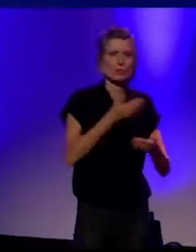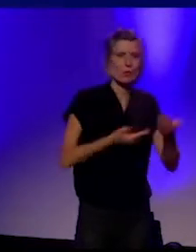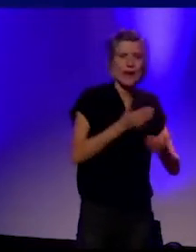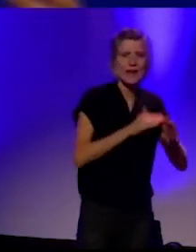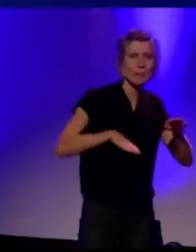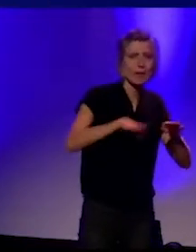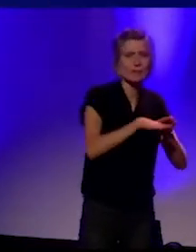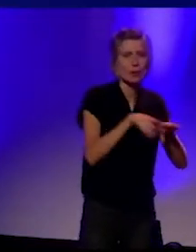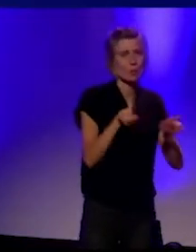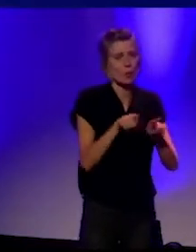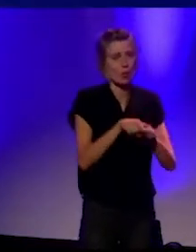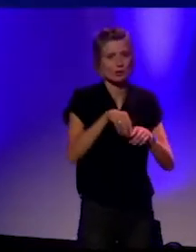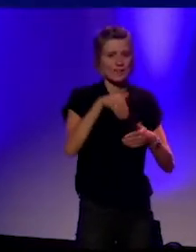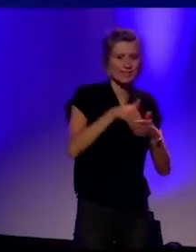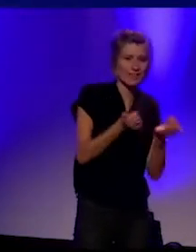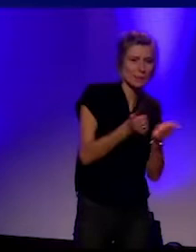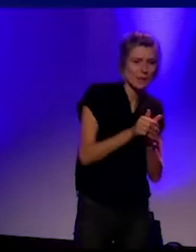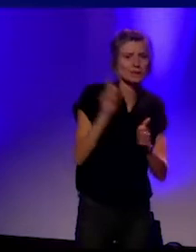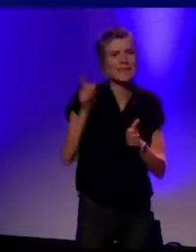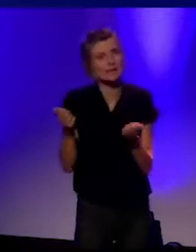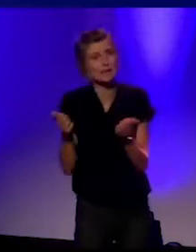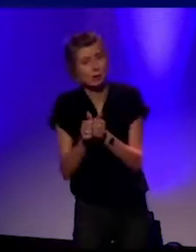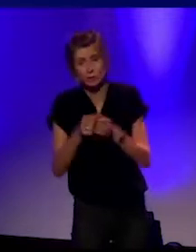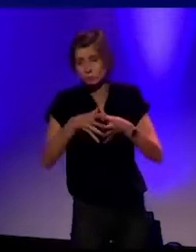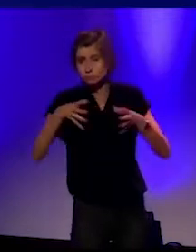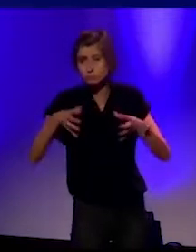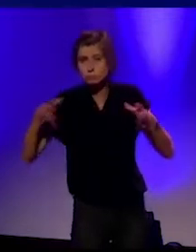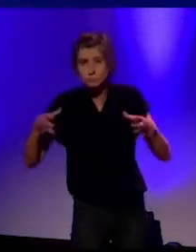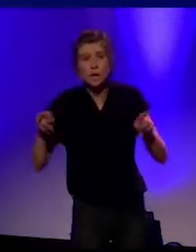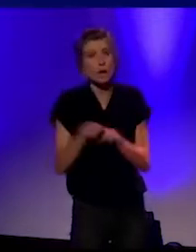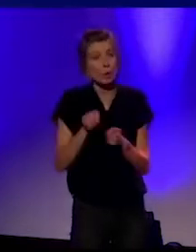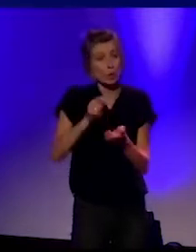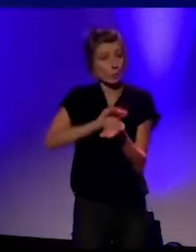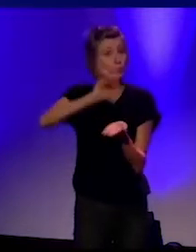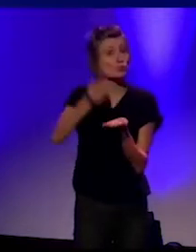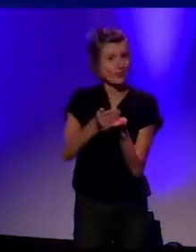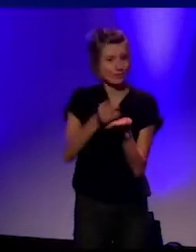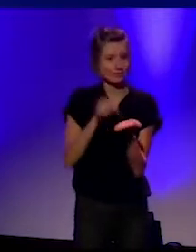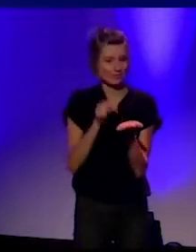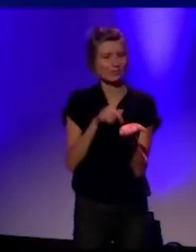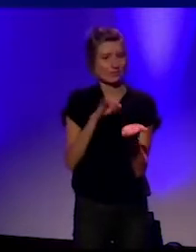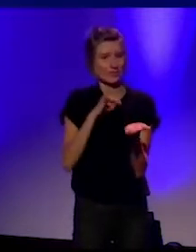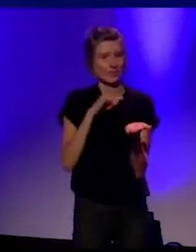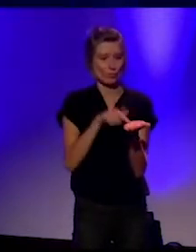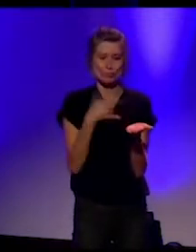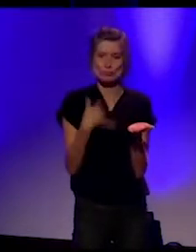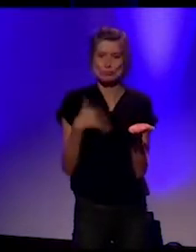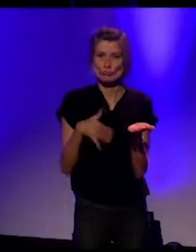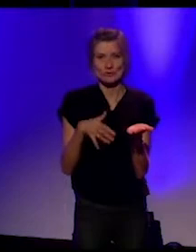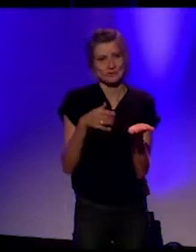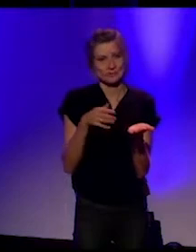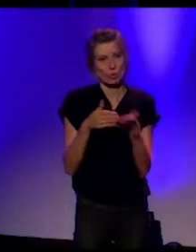interne en externe partners en steeds meer. En we hebben zelfs een budget dat enige ambitie durft verraden.